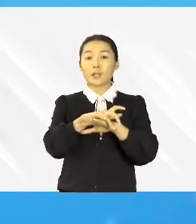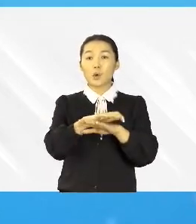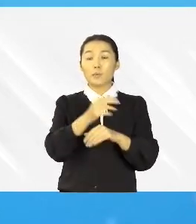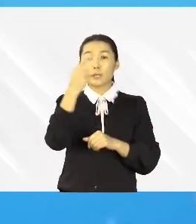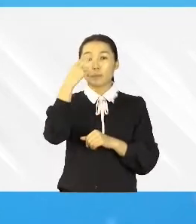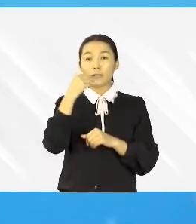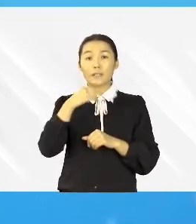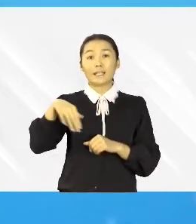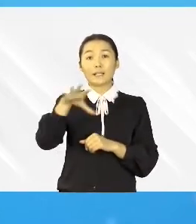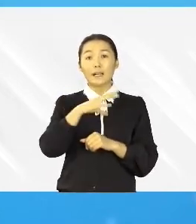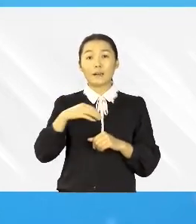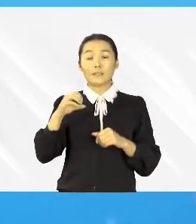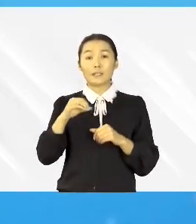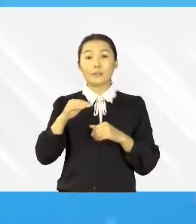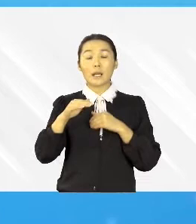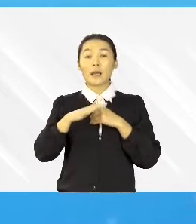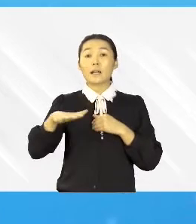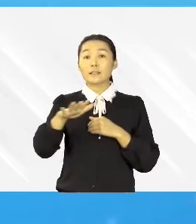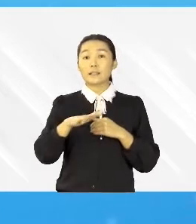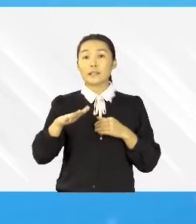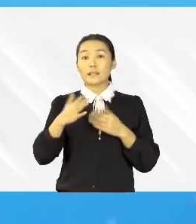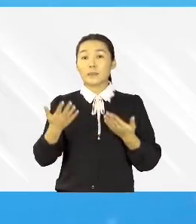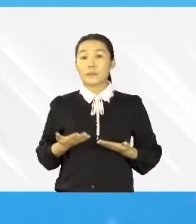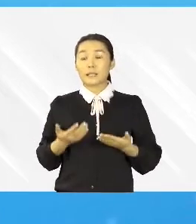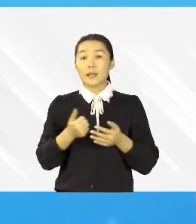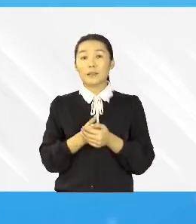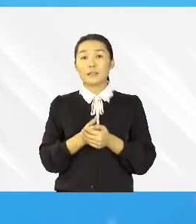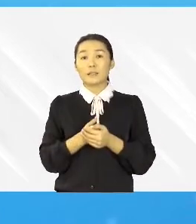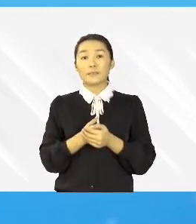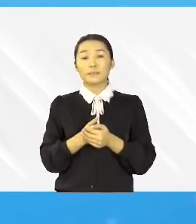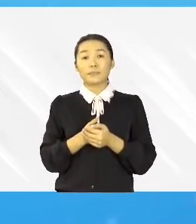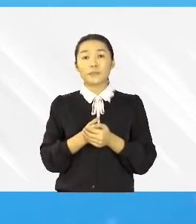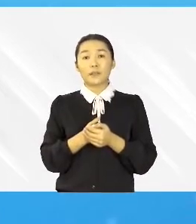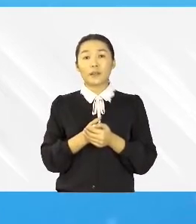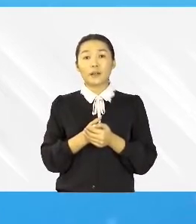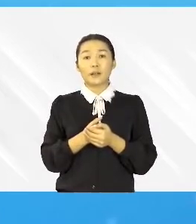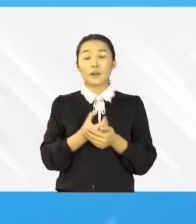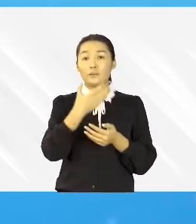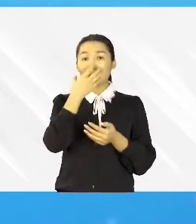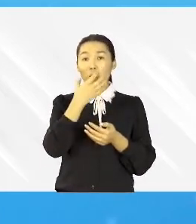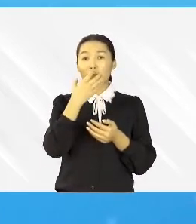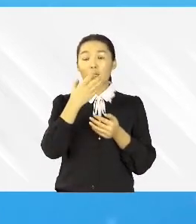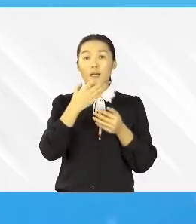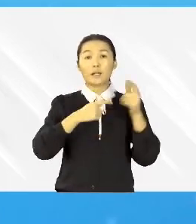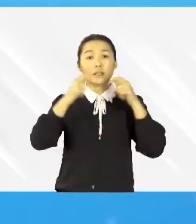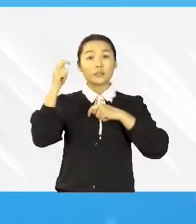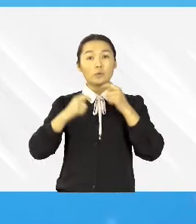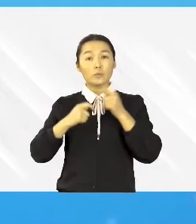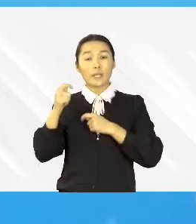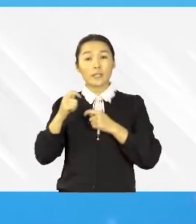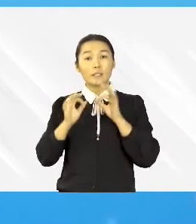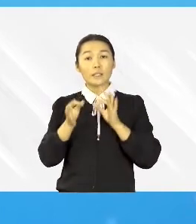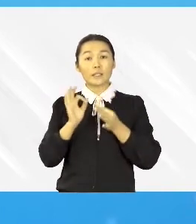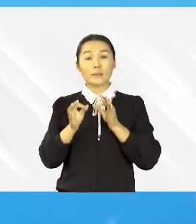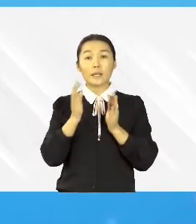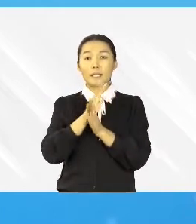адаптировались почти ко всем средам обитания. Наиболее обильны они в тропиках и в областях с теплым умеренным климатом. Однако